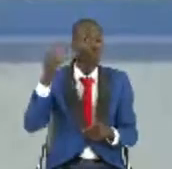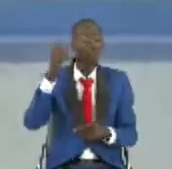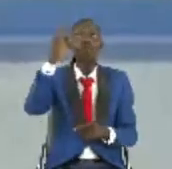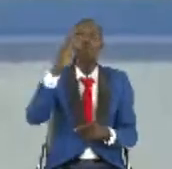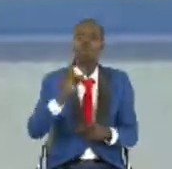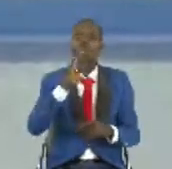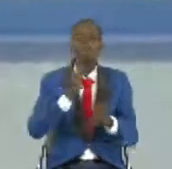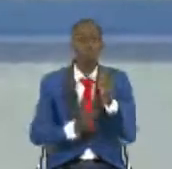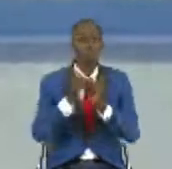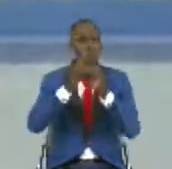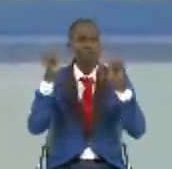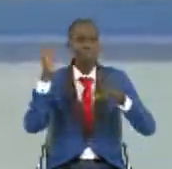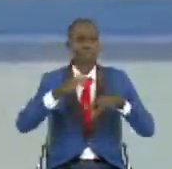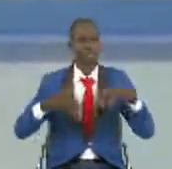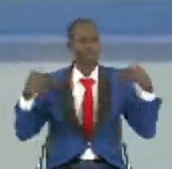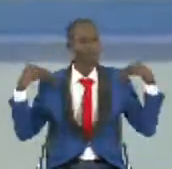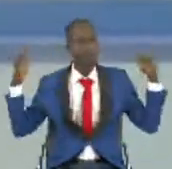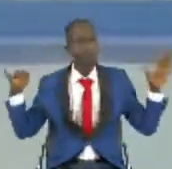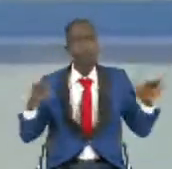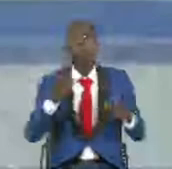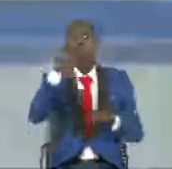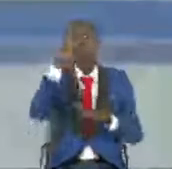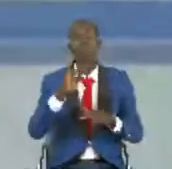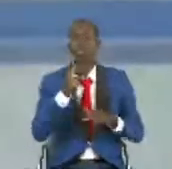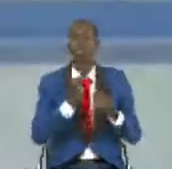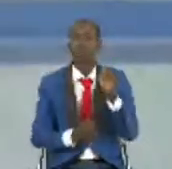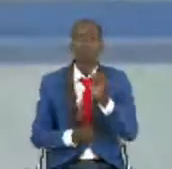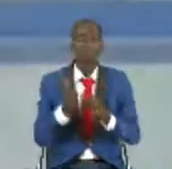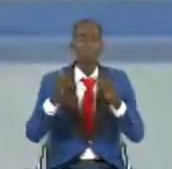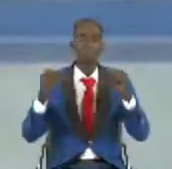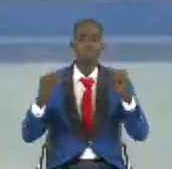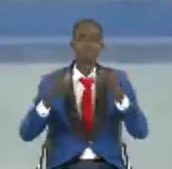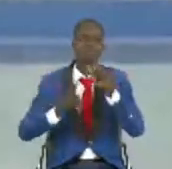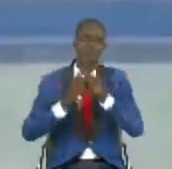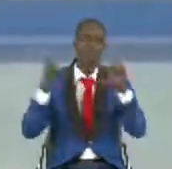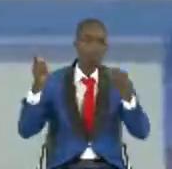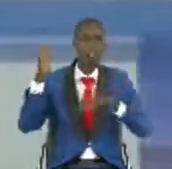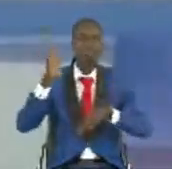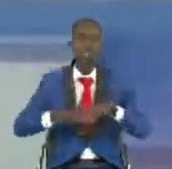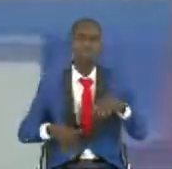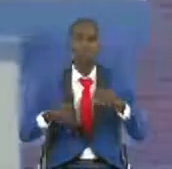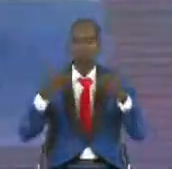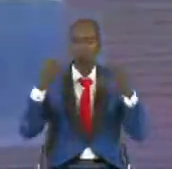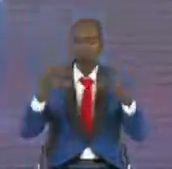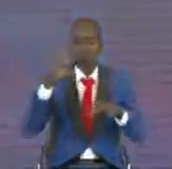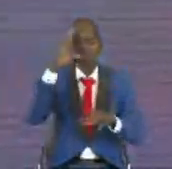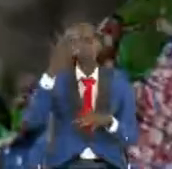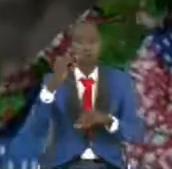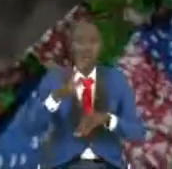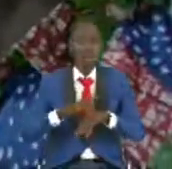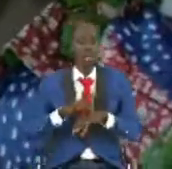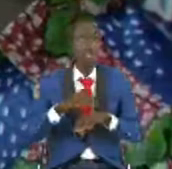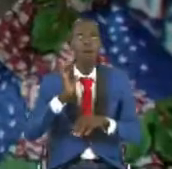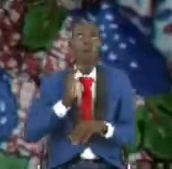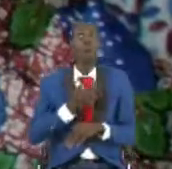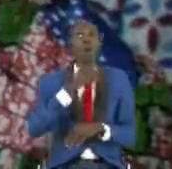grand que les anges. Dieu est plus grand que le meilleur des hommes sur terre. Notre Dieu ne peut